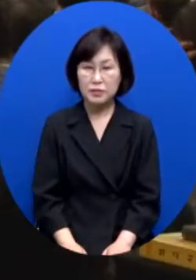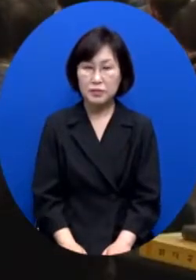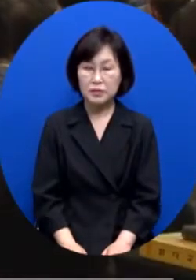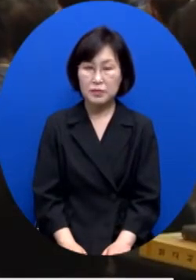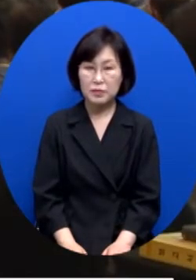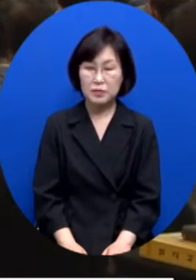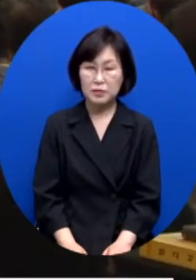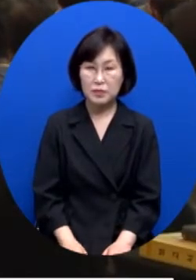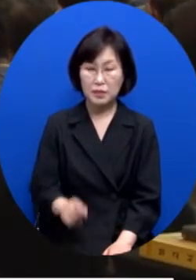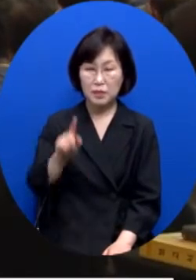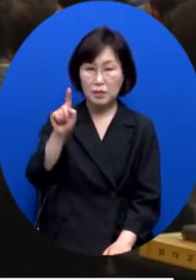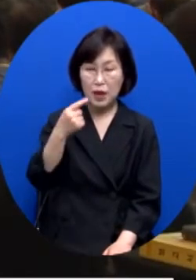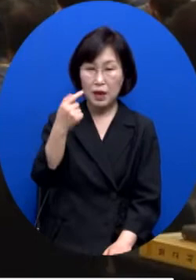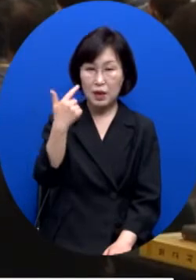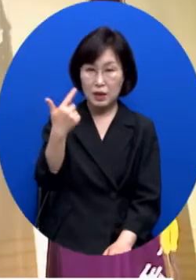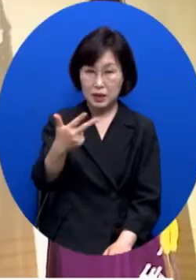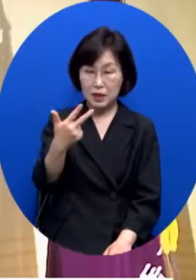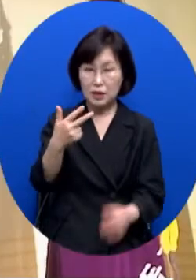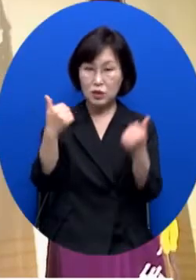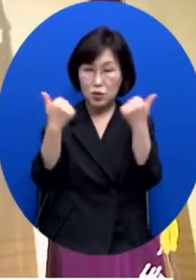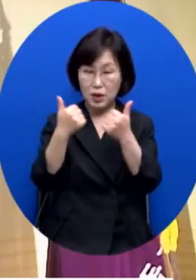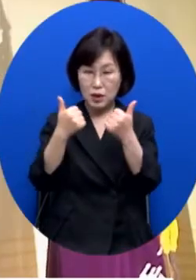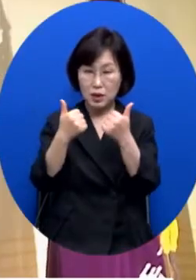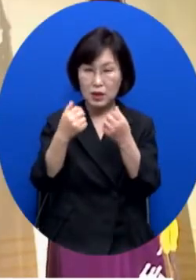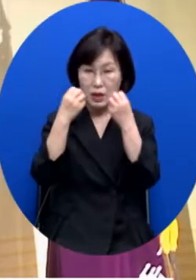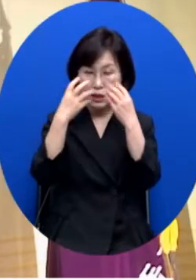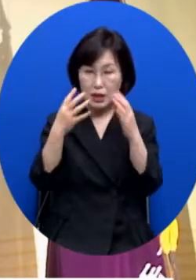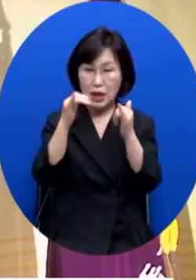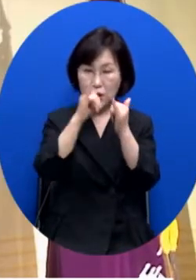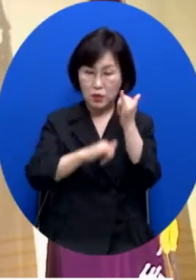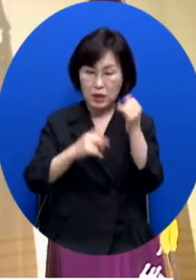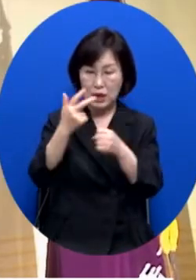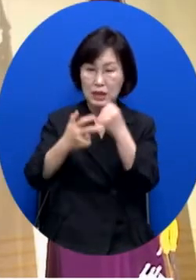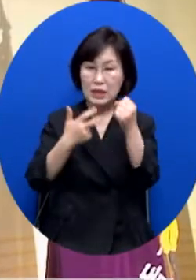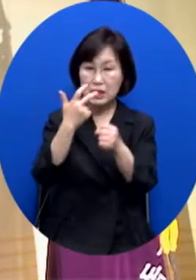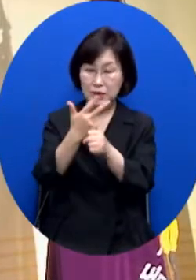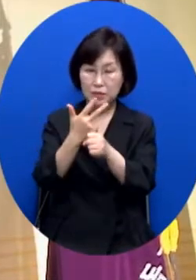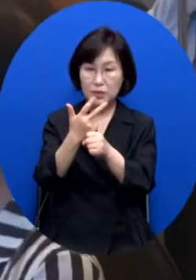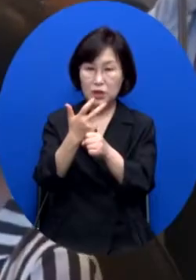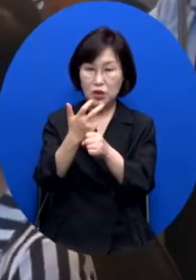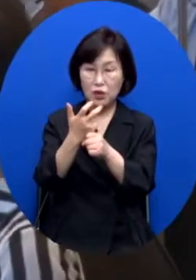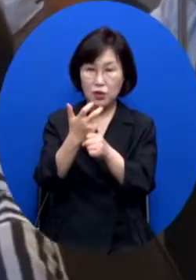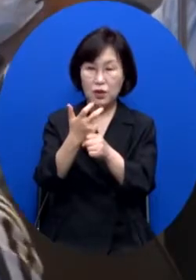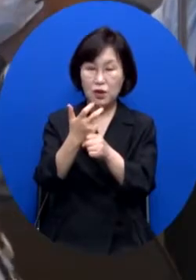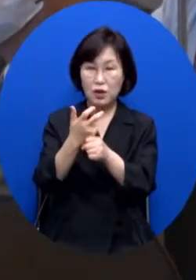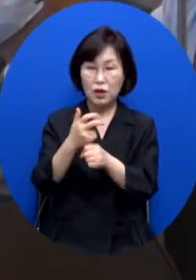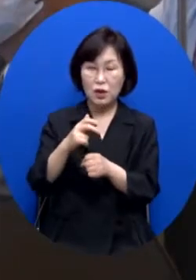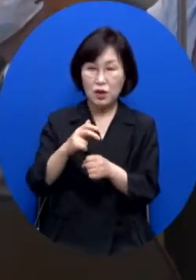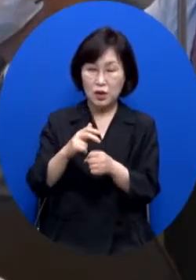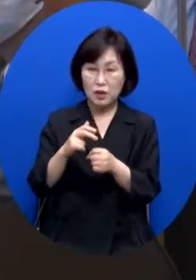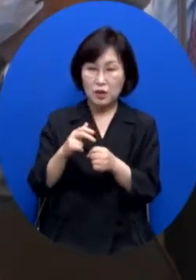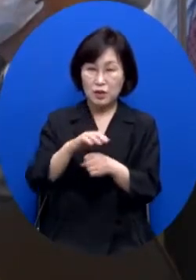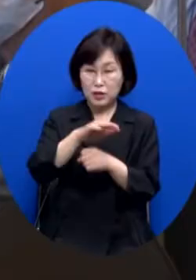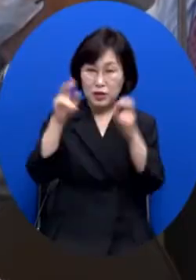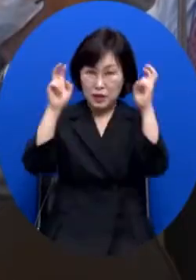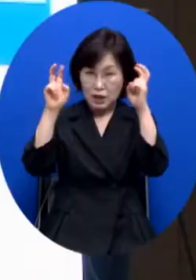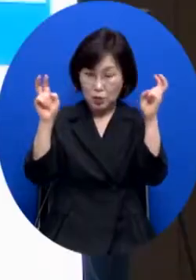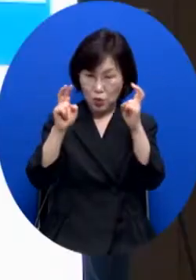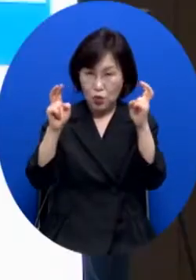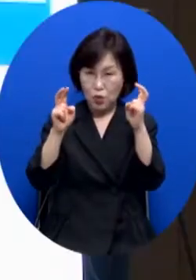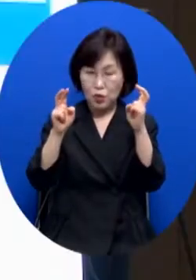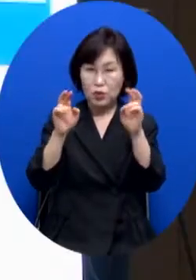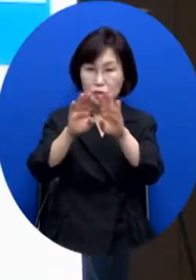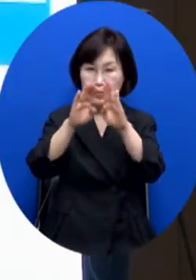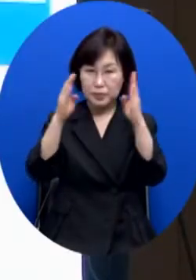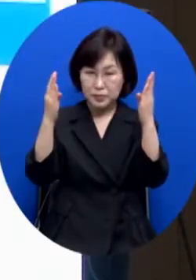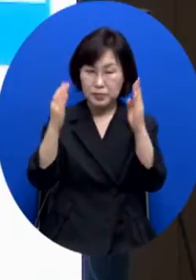한국기독교장로회 제107회 정기총회가 새 역사 70년 주의 사랑으로 우리를 구하소서를 주제로 열렸습니다.